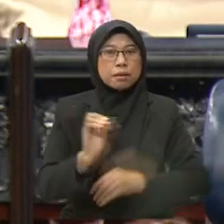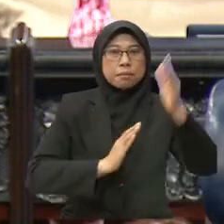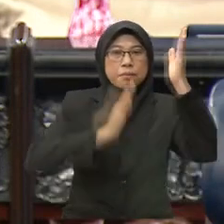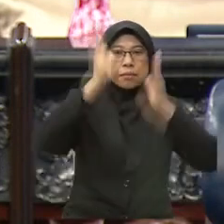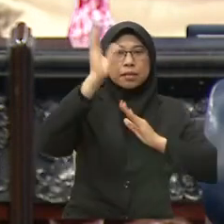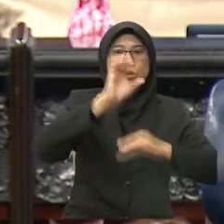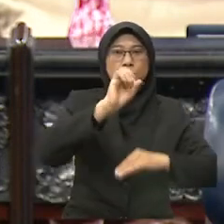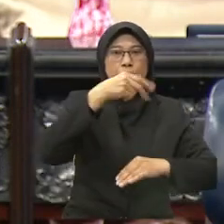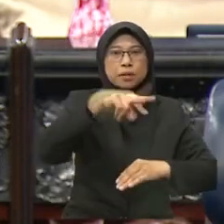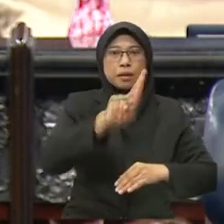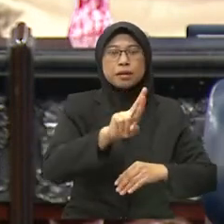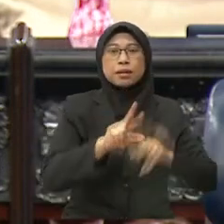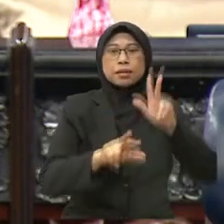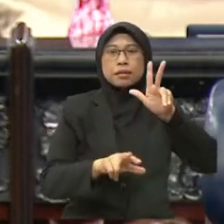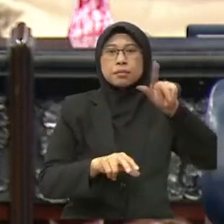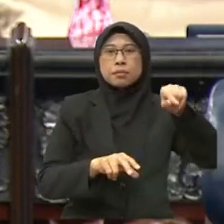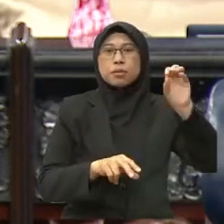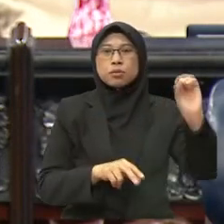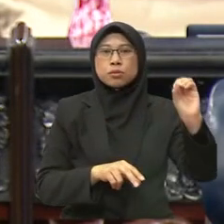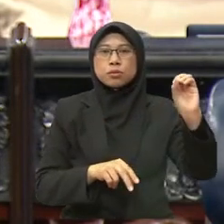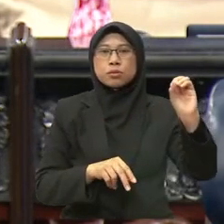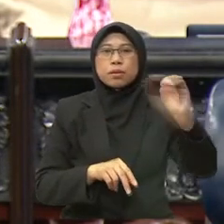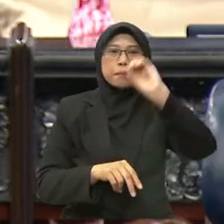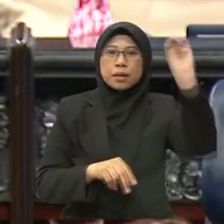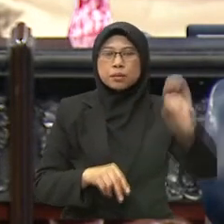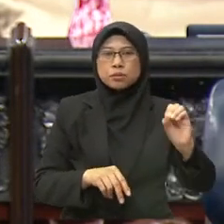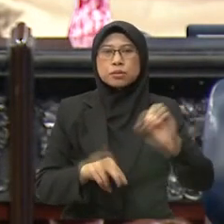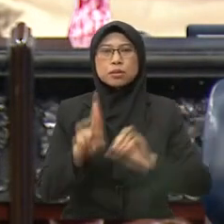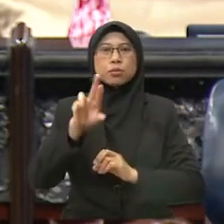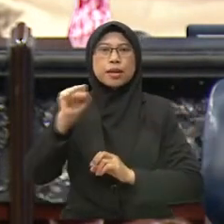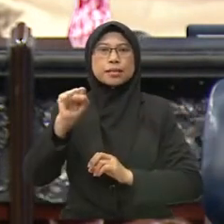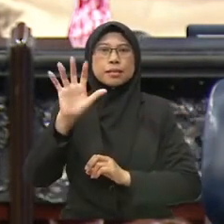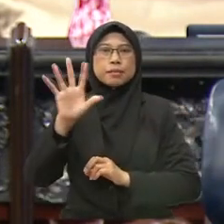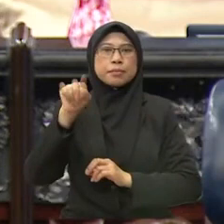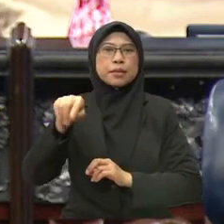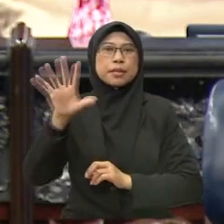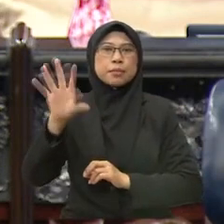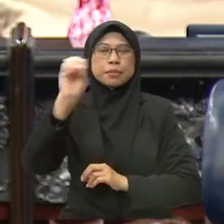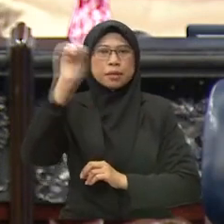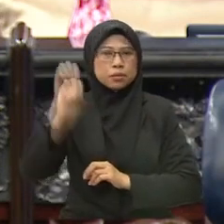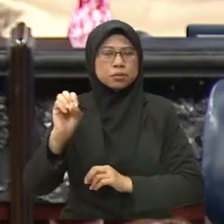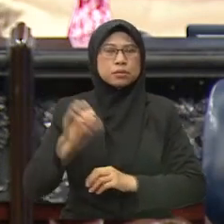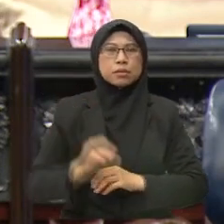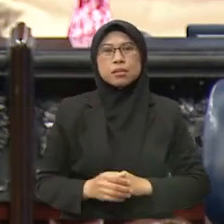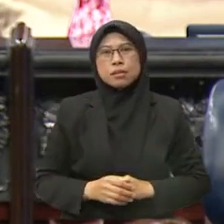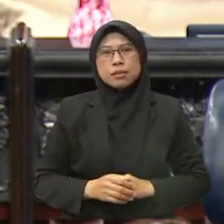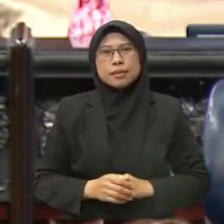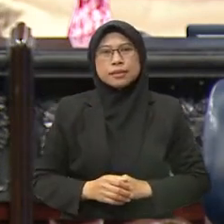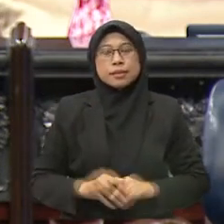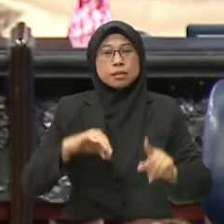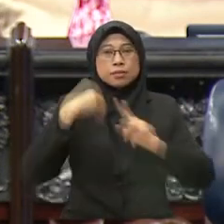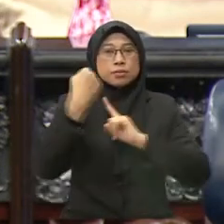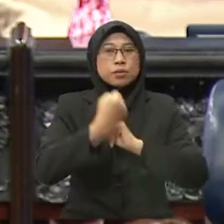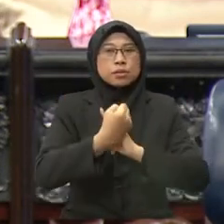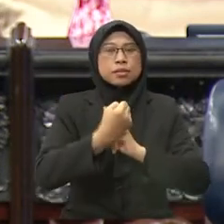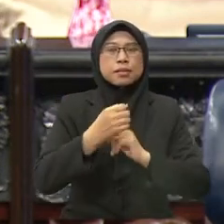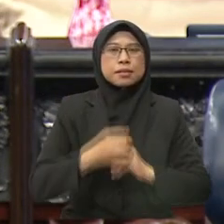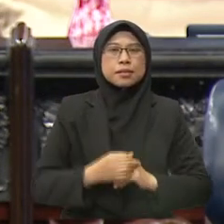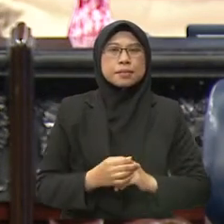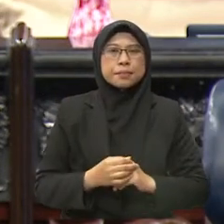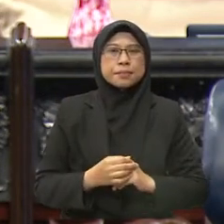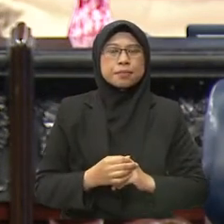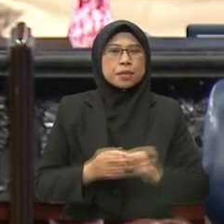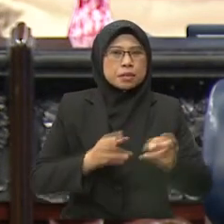Malaysia 3.0% us 5.5% dalam keadaan Fed sedang